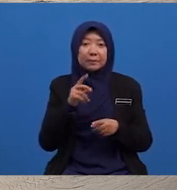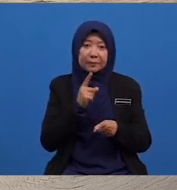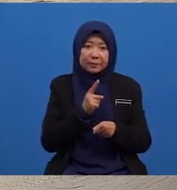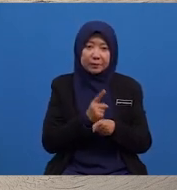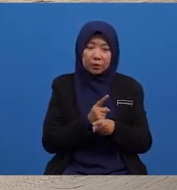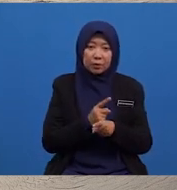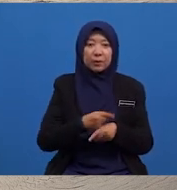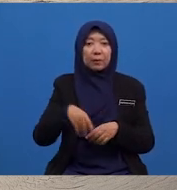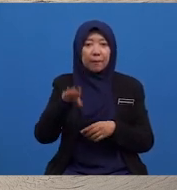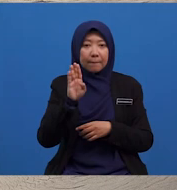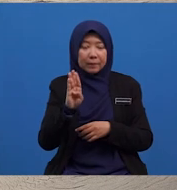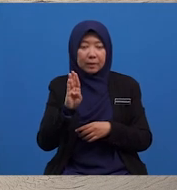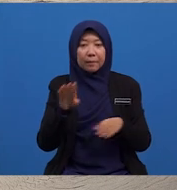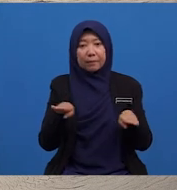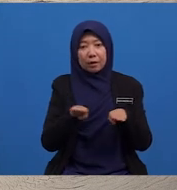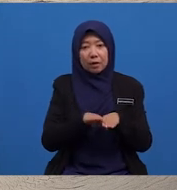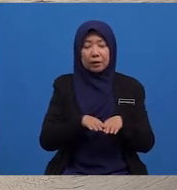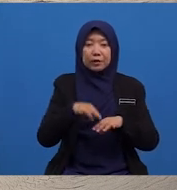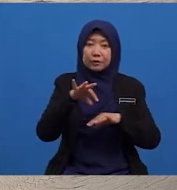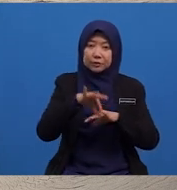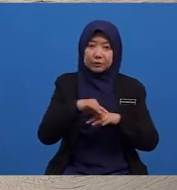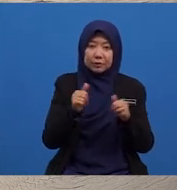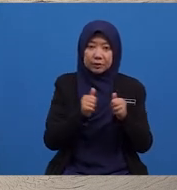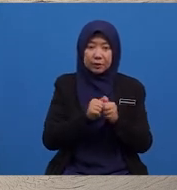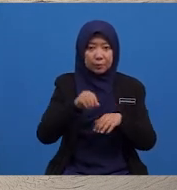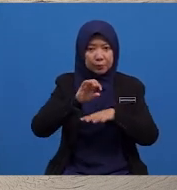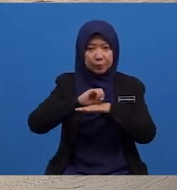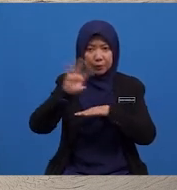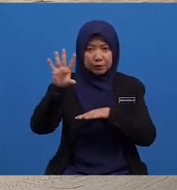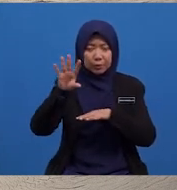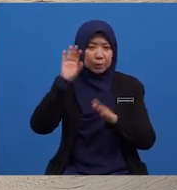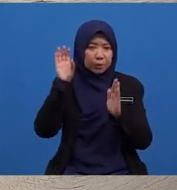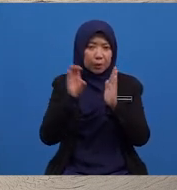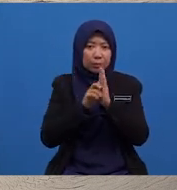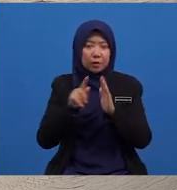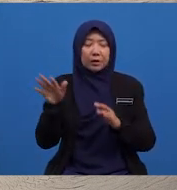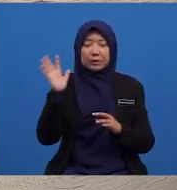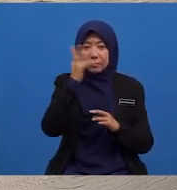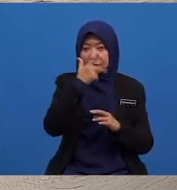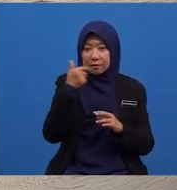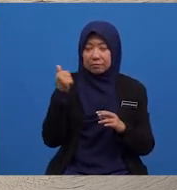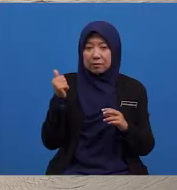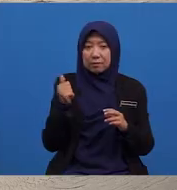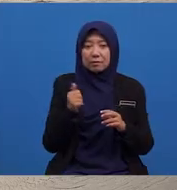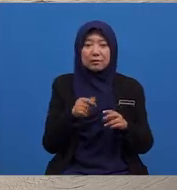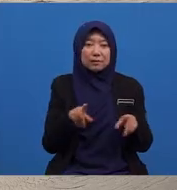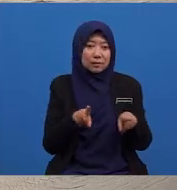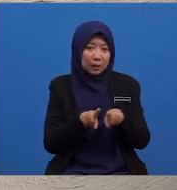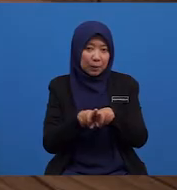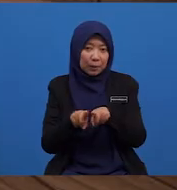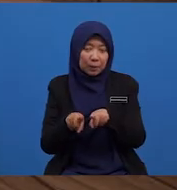Peribahasa bagai cincin dengan permata ini ialah perumpamaan yang menggambarkan kecantikan yang sama